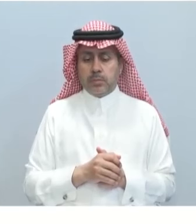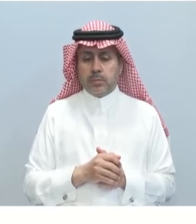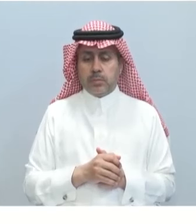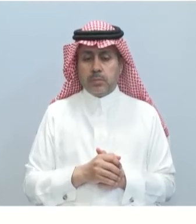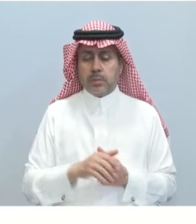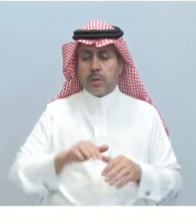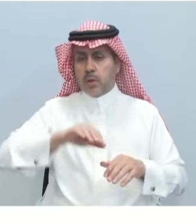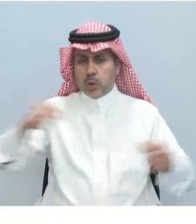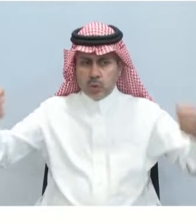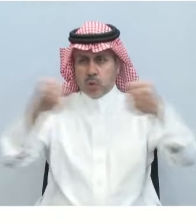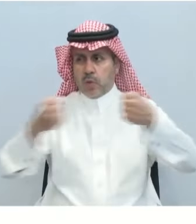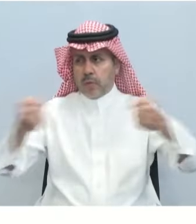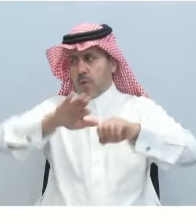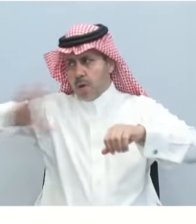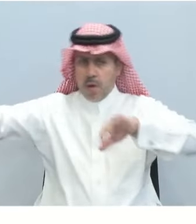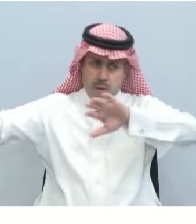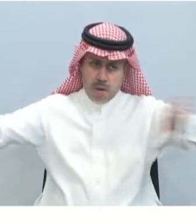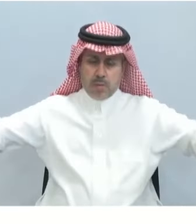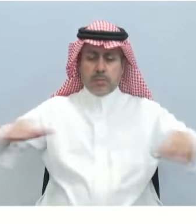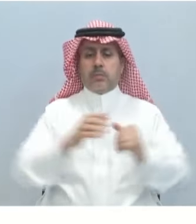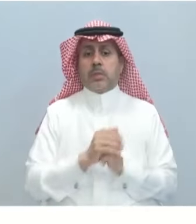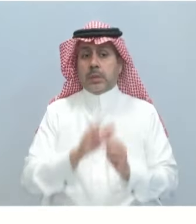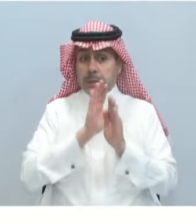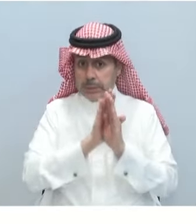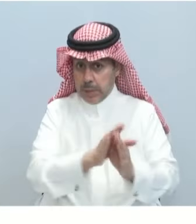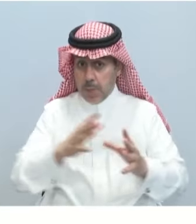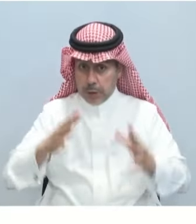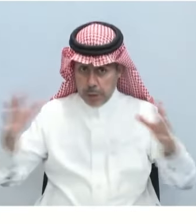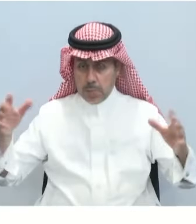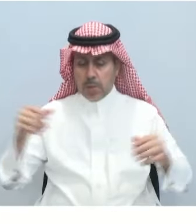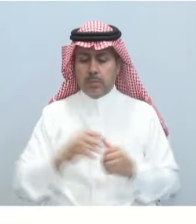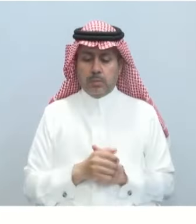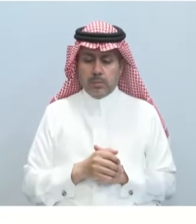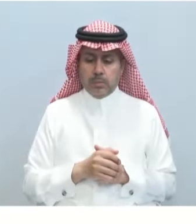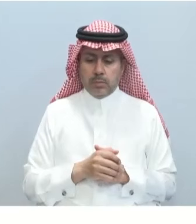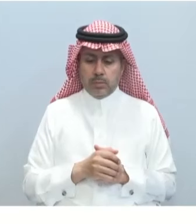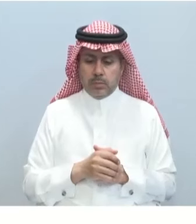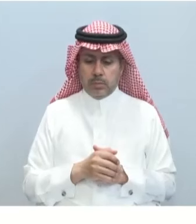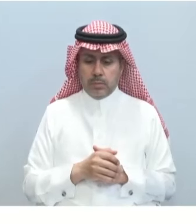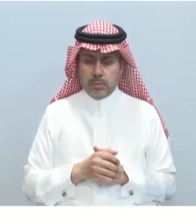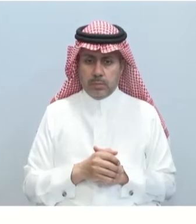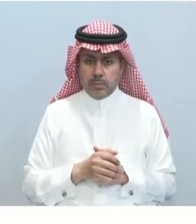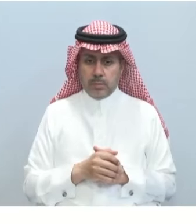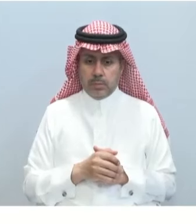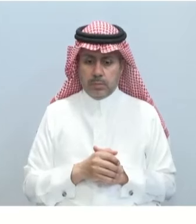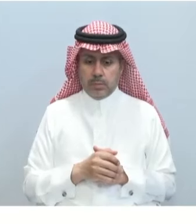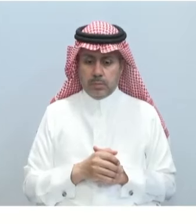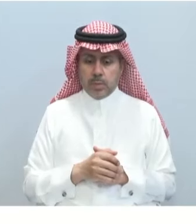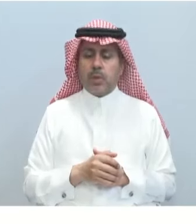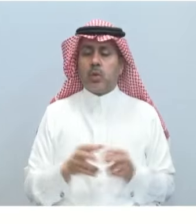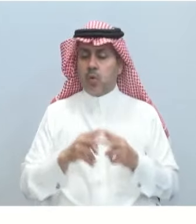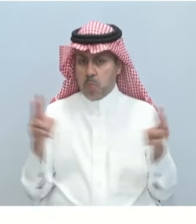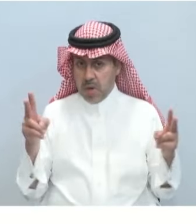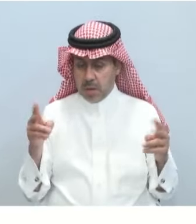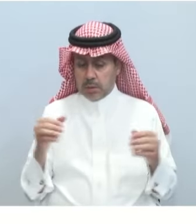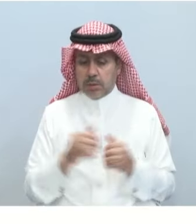فصل النزاعات وايضا دعم عجله التنميه دعم عجله التنميه سنقدم لك اخي المتعلم اختي المتعلم في هذه الوحده